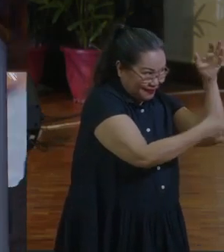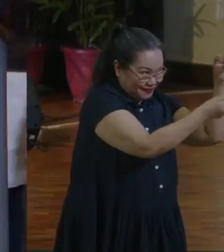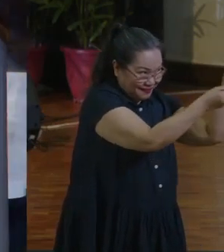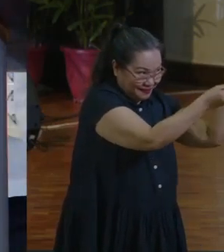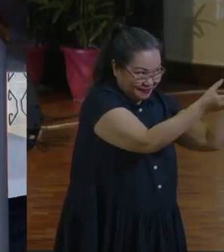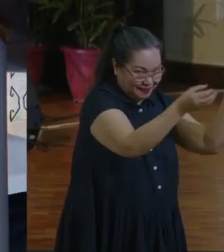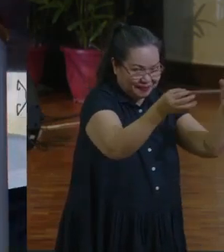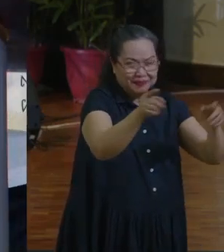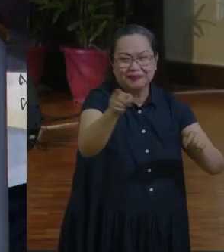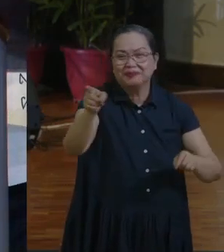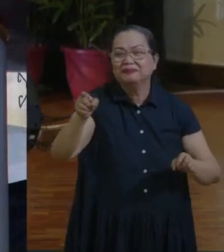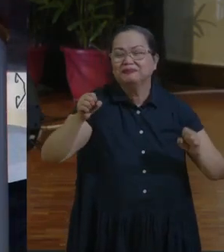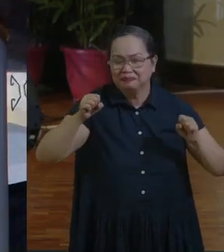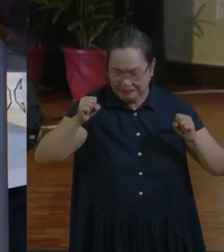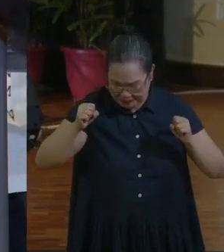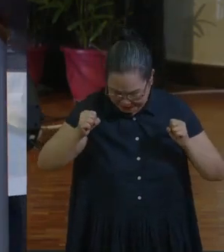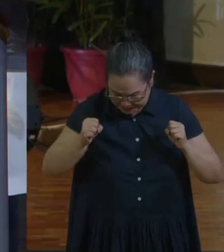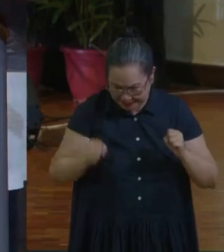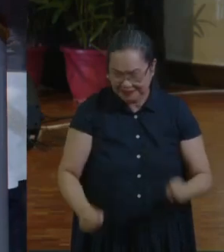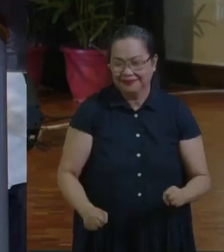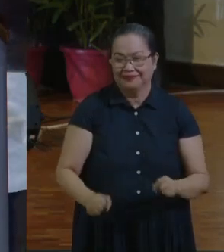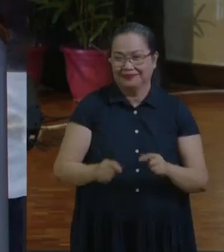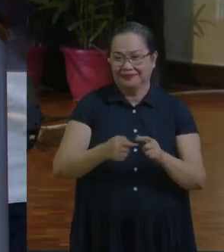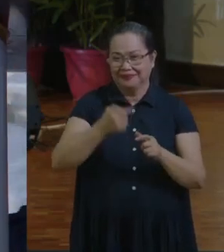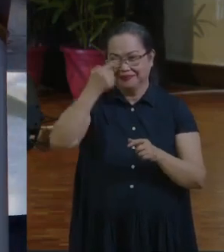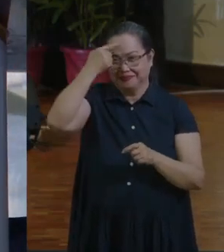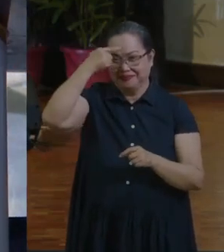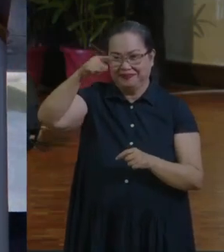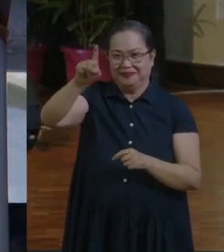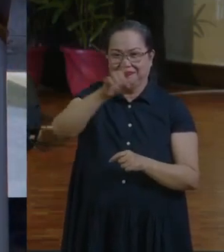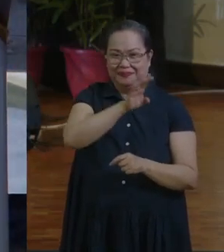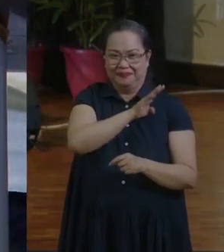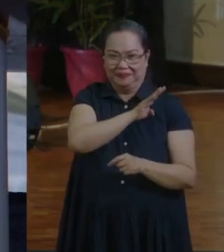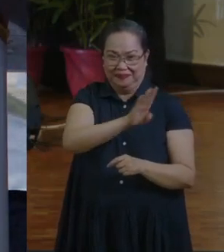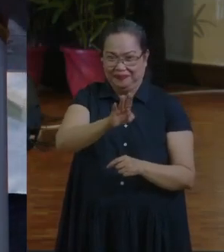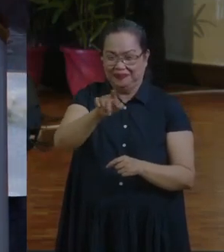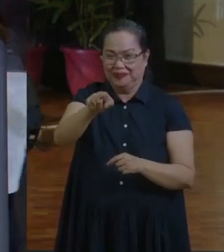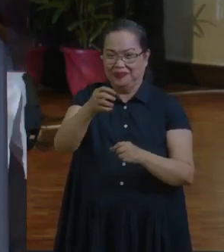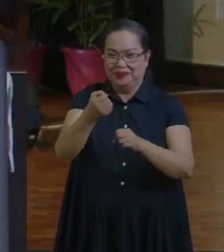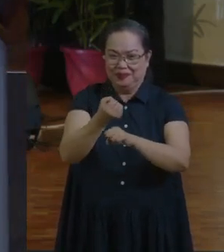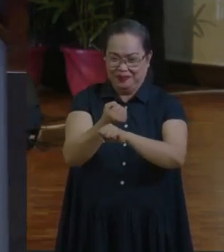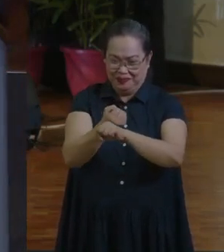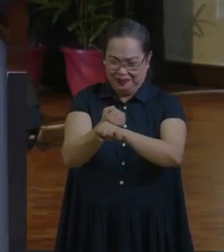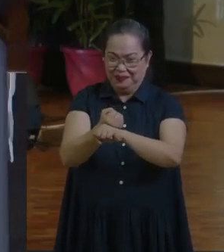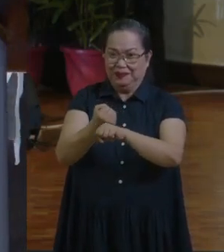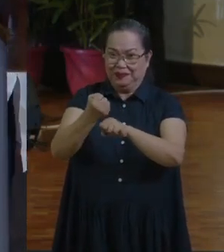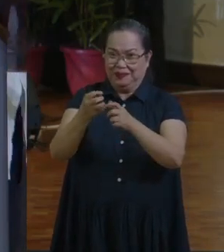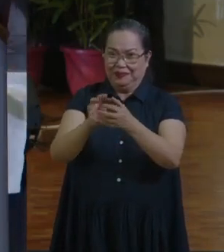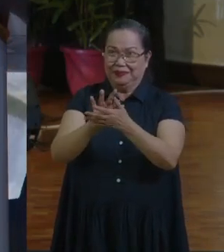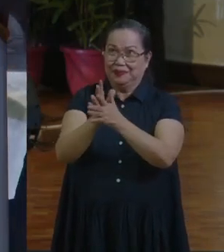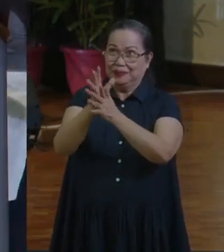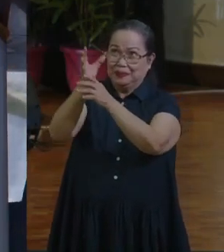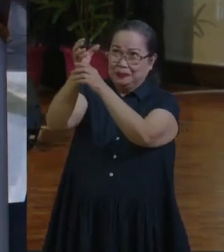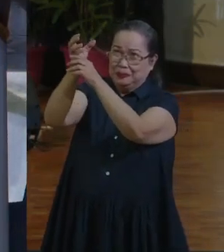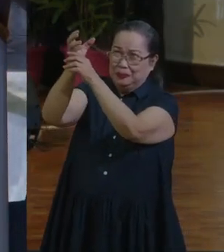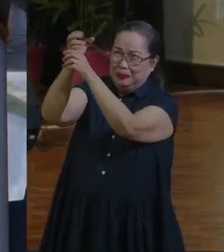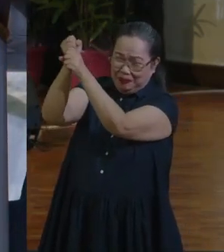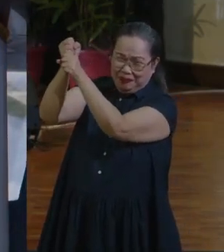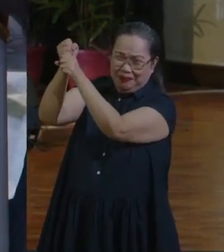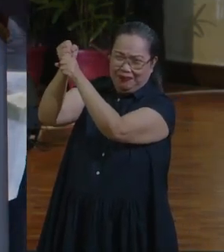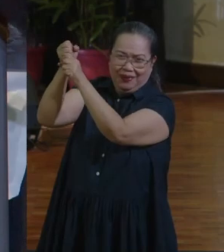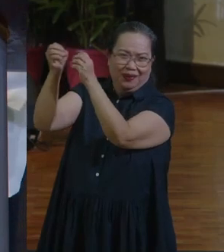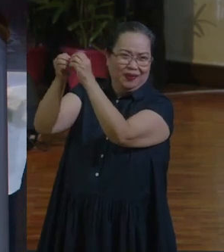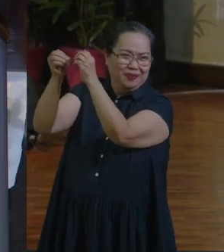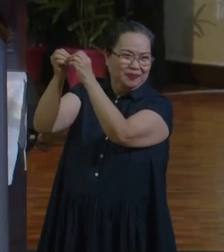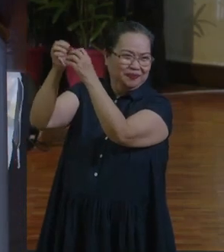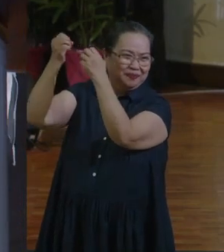ipagkakaloob sa atin ay para lamang sa ikatitibay ng ating paghawak sa Kanya.